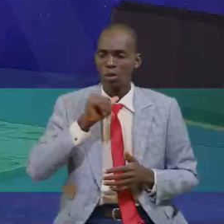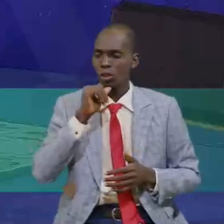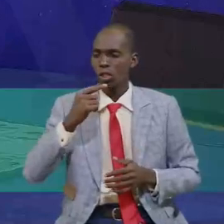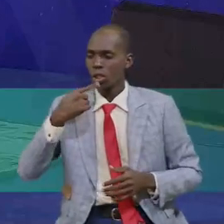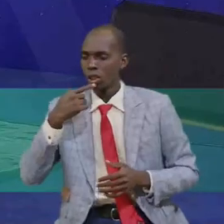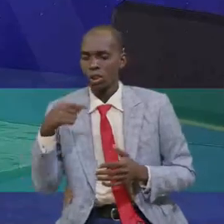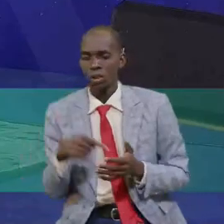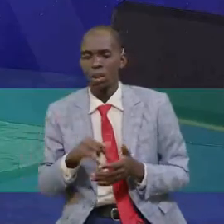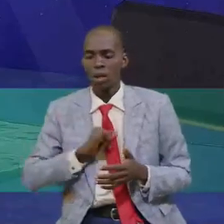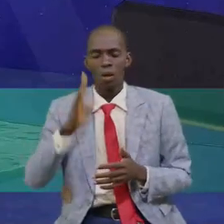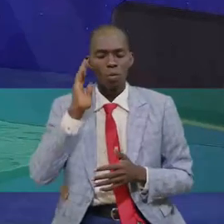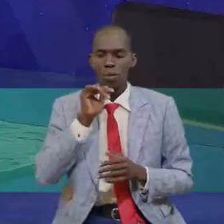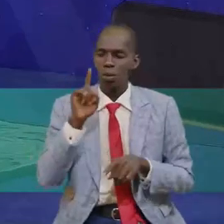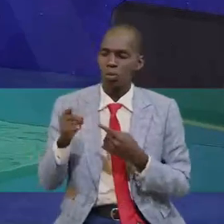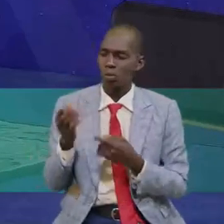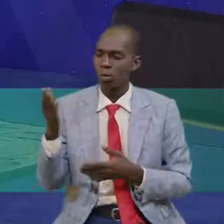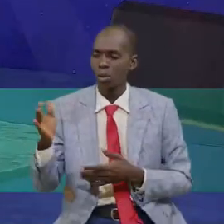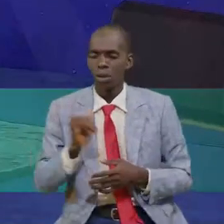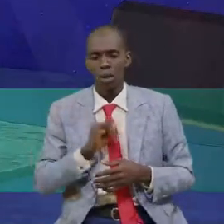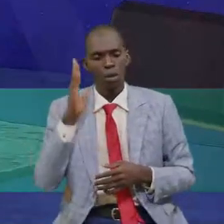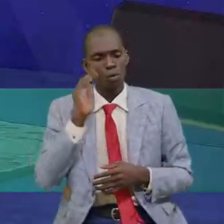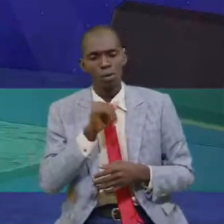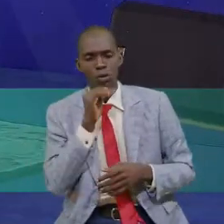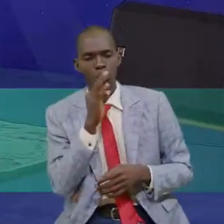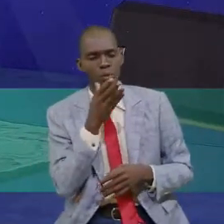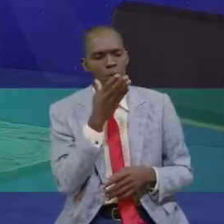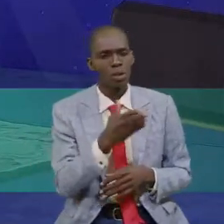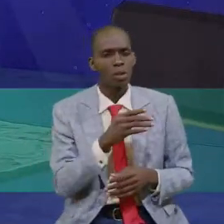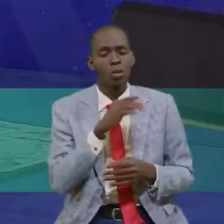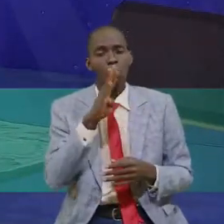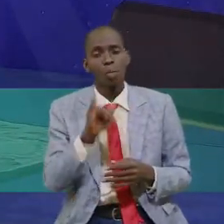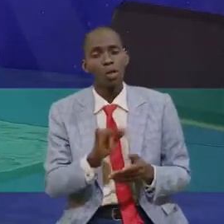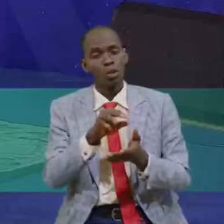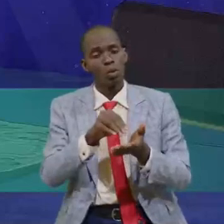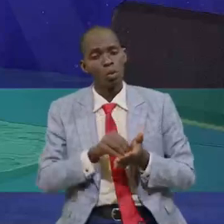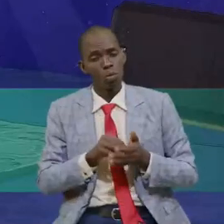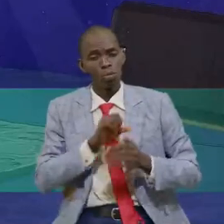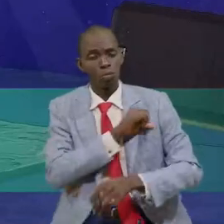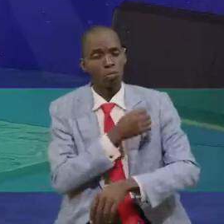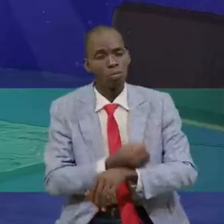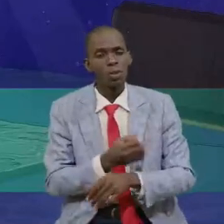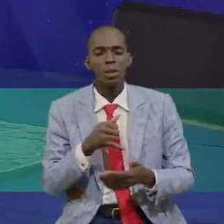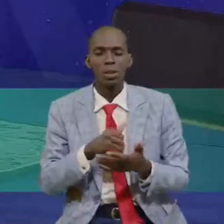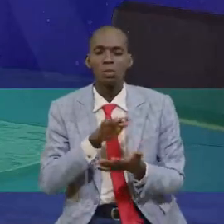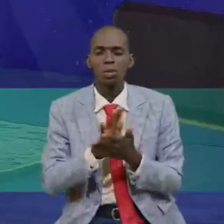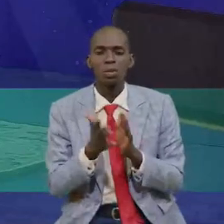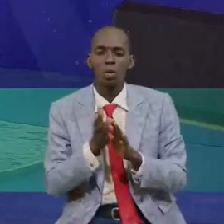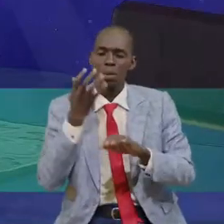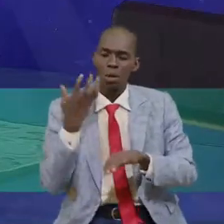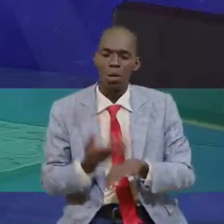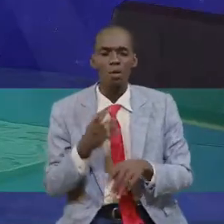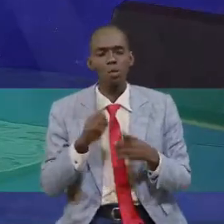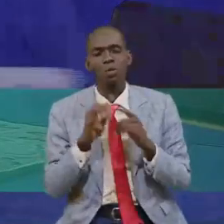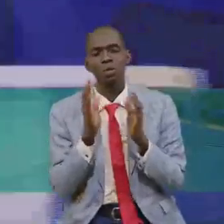vais pas aller là-bas, je ne vais pas avancer là-bas. Quand ce n'est pas ta force, c'est difficile de